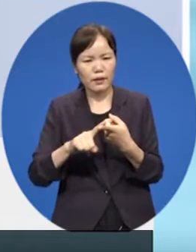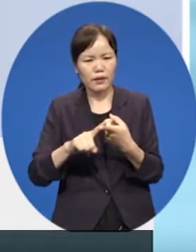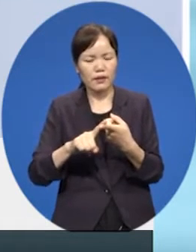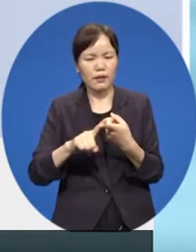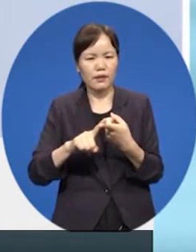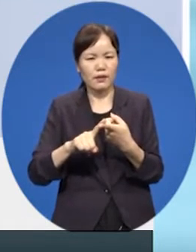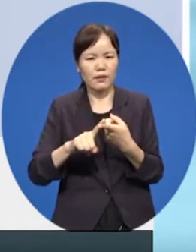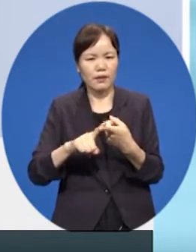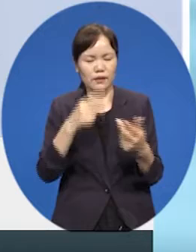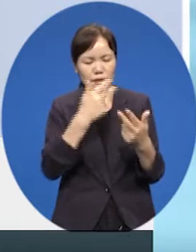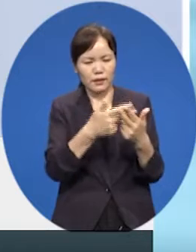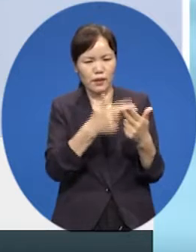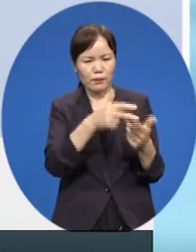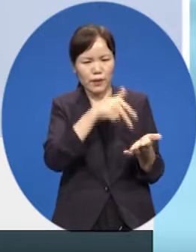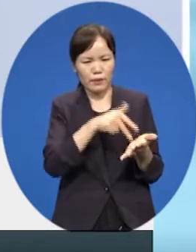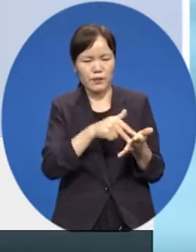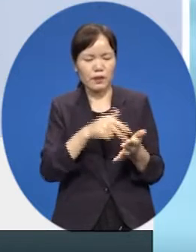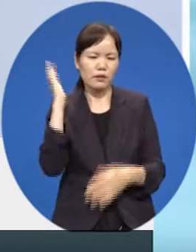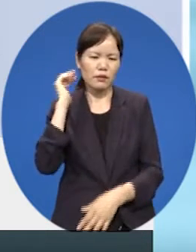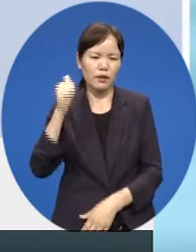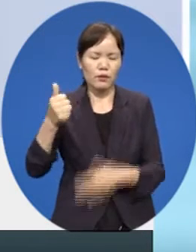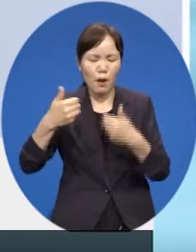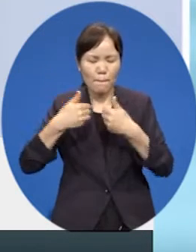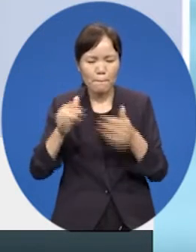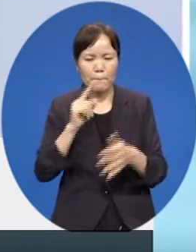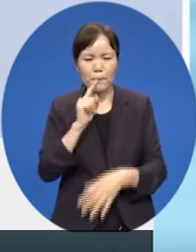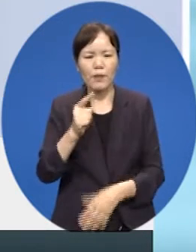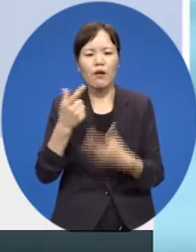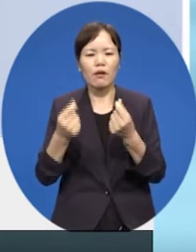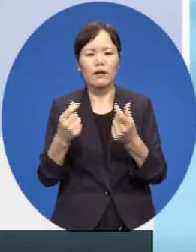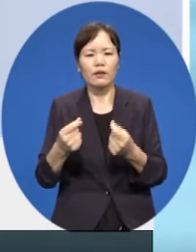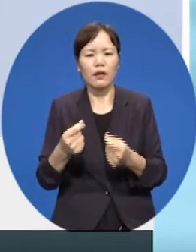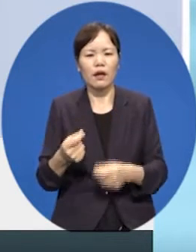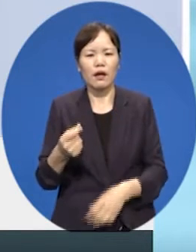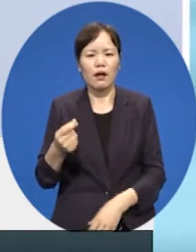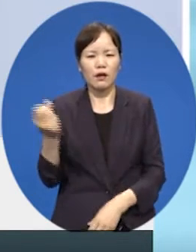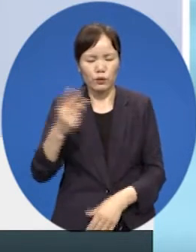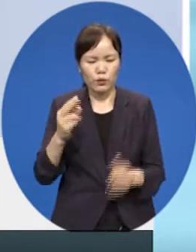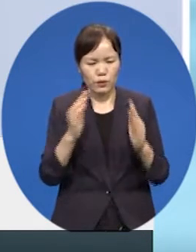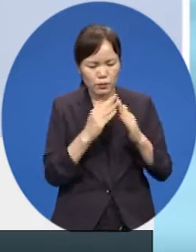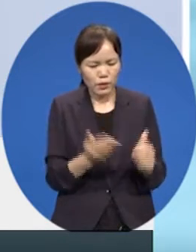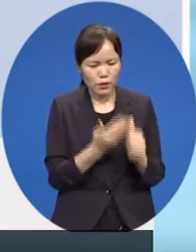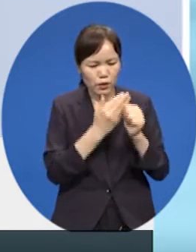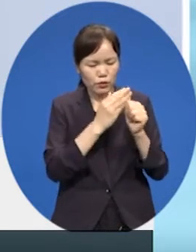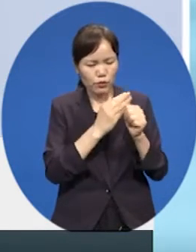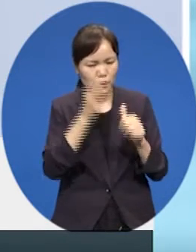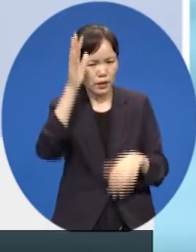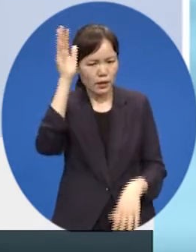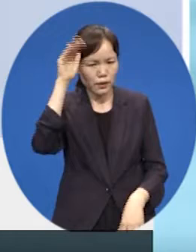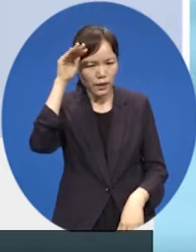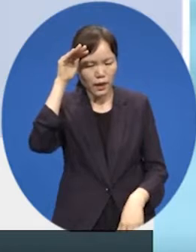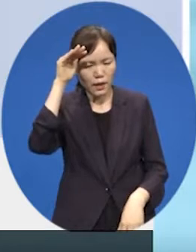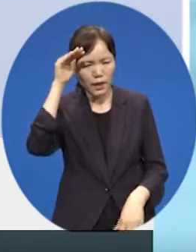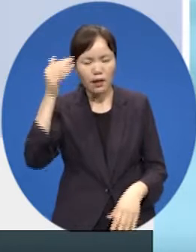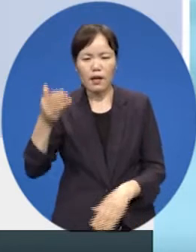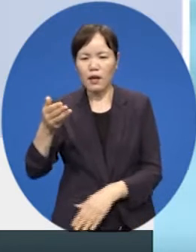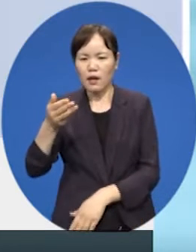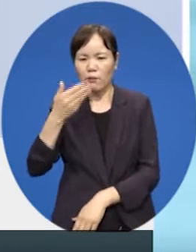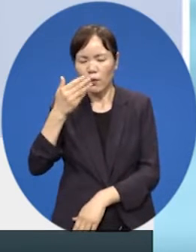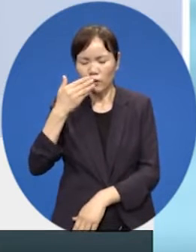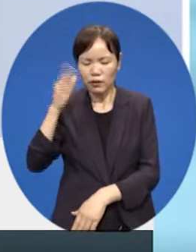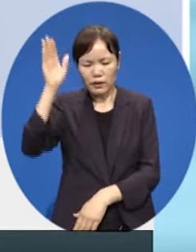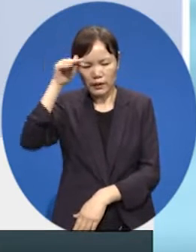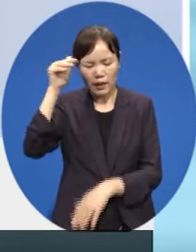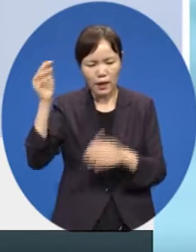이런 얘기도 나오고 있고 그리고 반려견과 식용 견은 따로 정확하게 관리가 되고 있다 이런